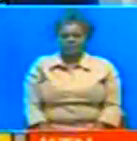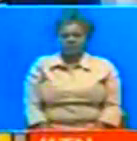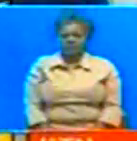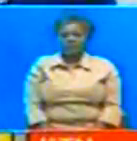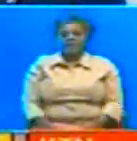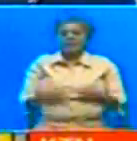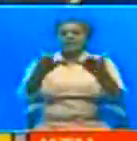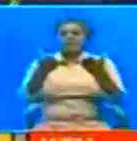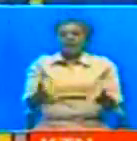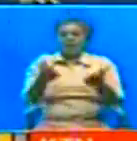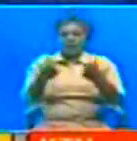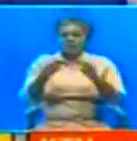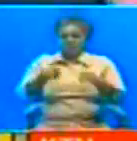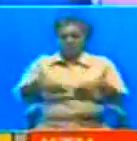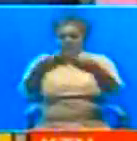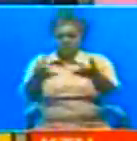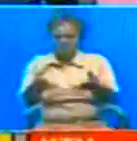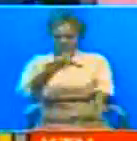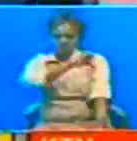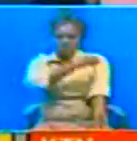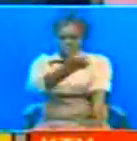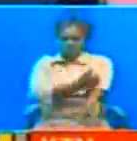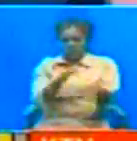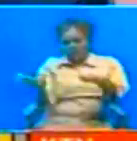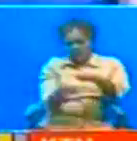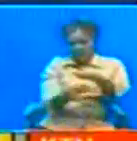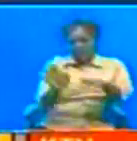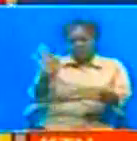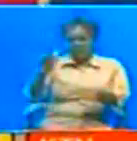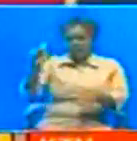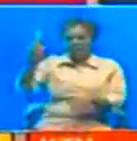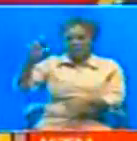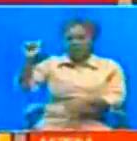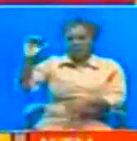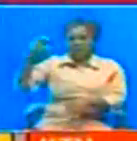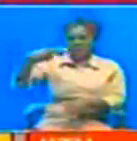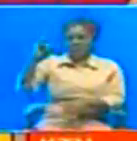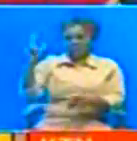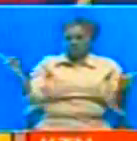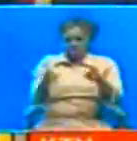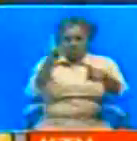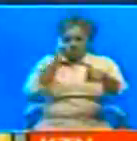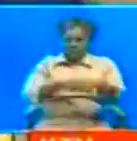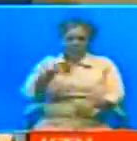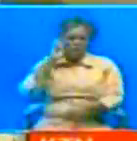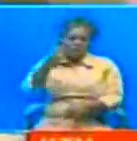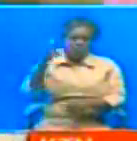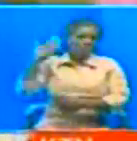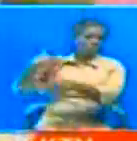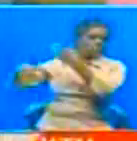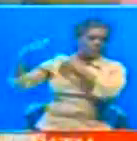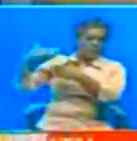Na kwa sasa ameyapokeza madaraka kwa naibu wake Samuel Arachi japo kwa muda. I look back with